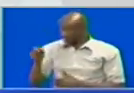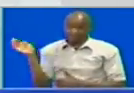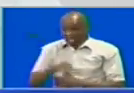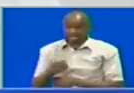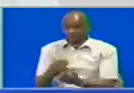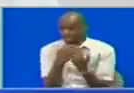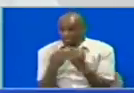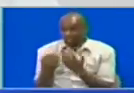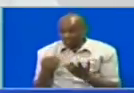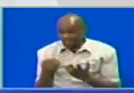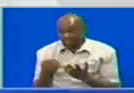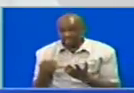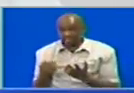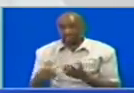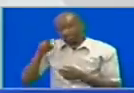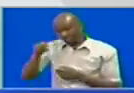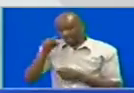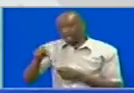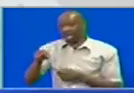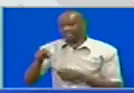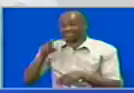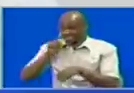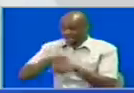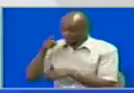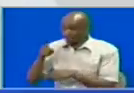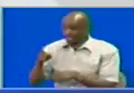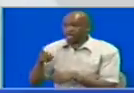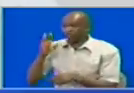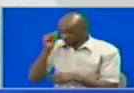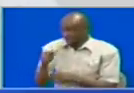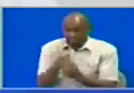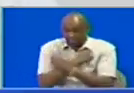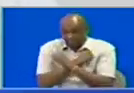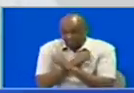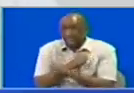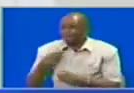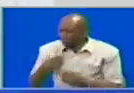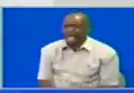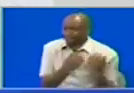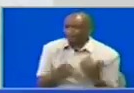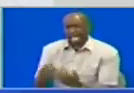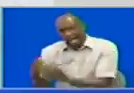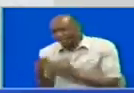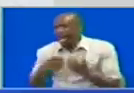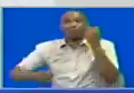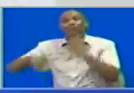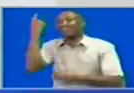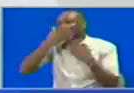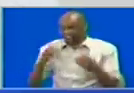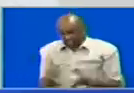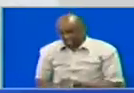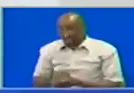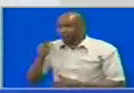golini, na hiyo ndio ilikuwa wakati wangu kwanza kushika goli. Nilishika mpaka tukashinda lile kombe.